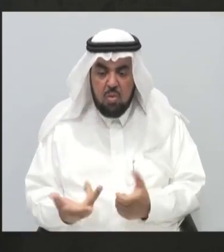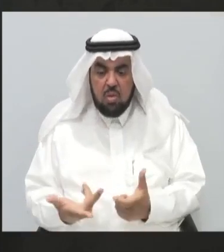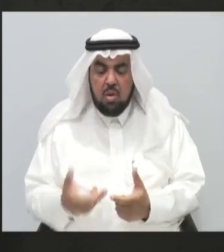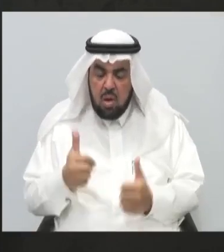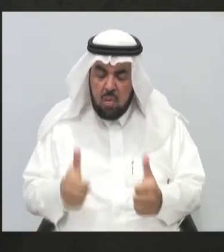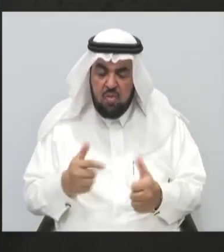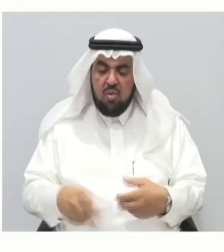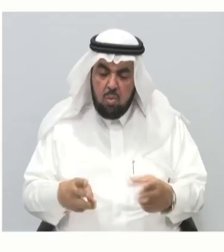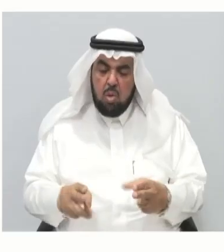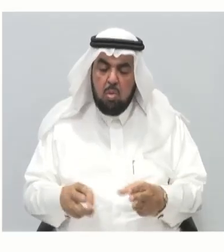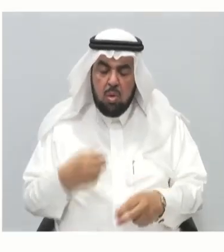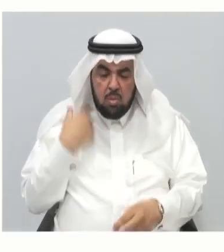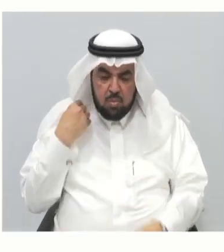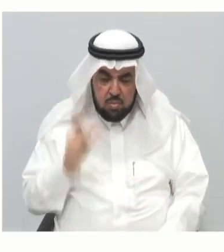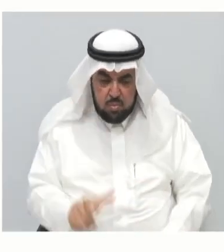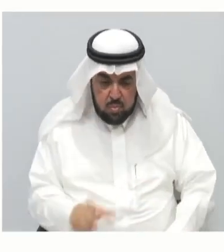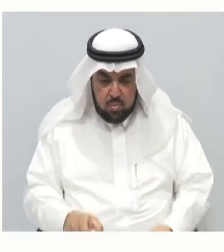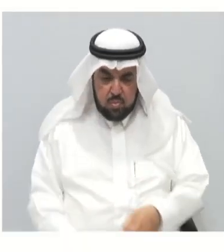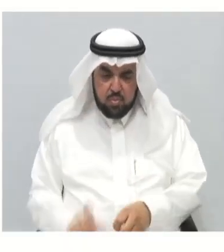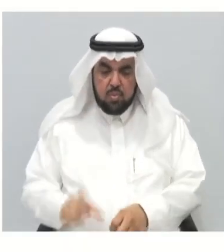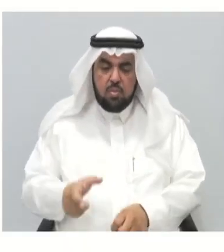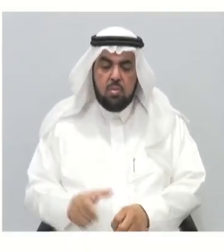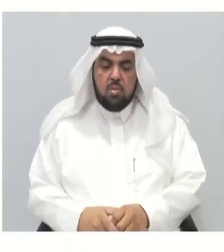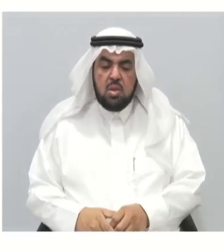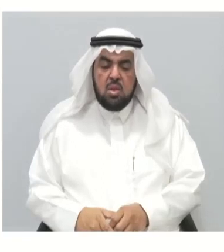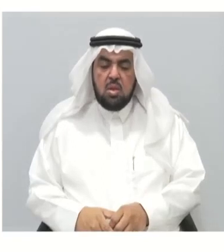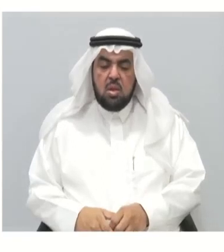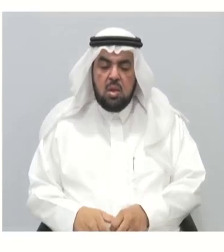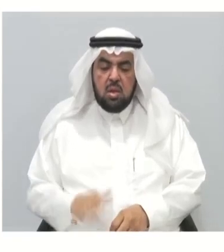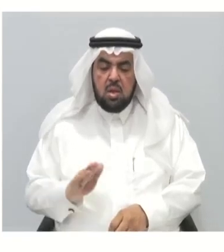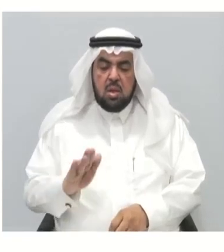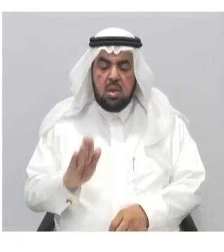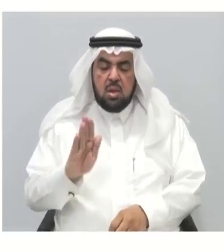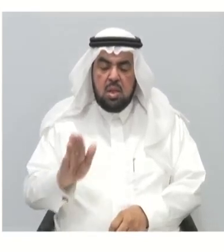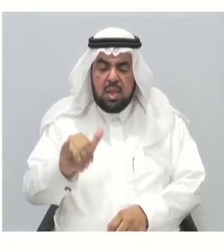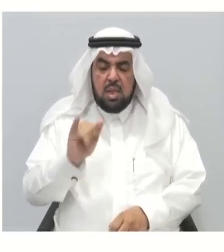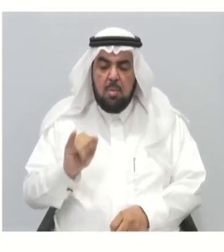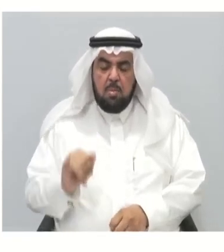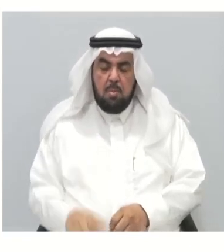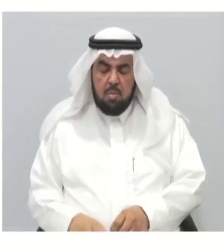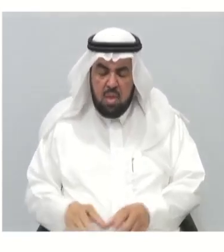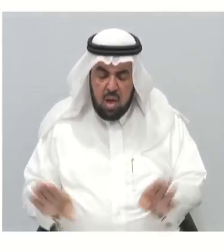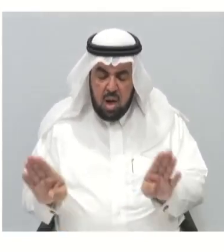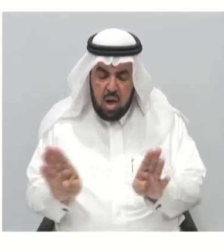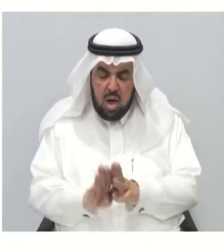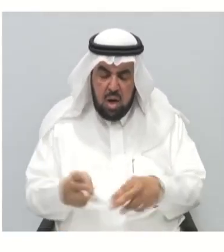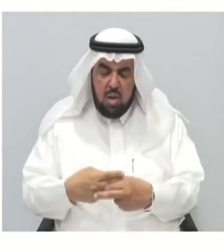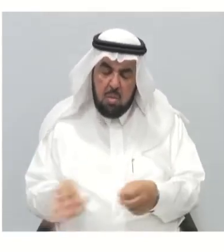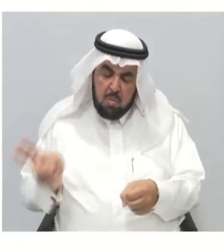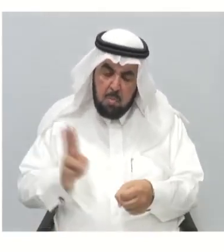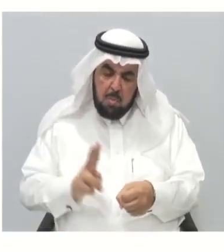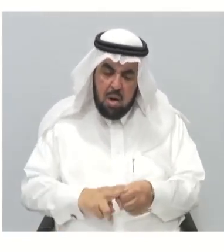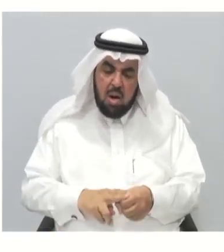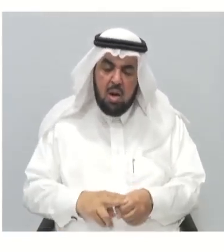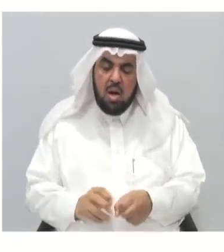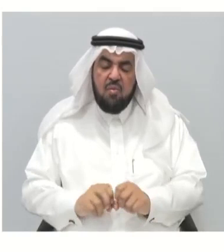نعم احسنتم يمكن بالضغط على زر السم ان اقوم باغلاق نافذه عرض المحاكاه ثم الضغط مره